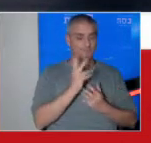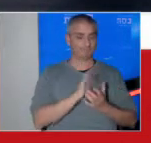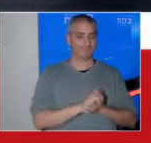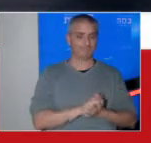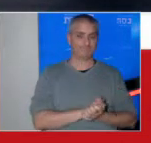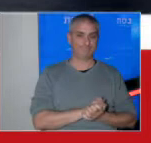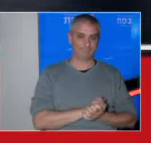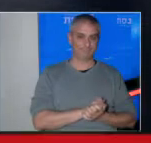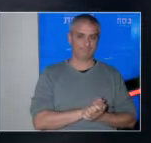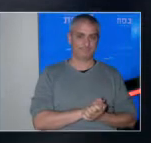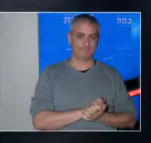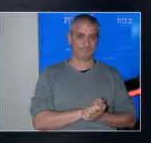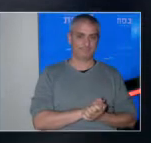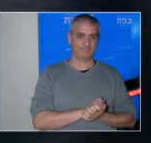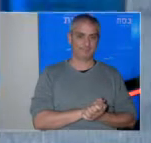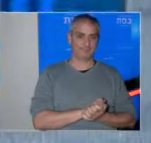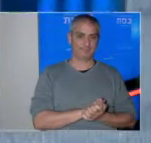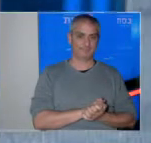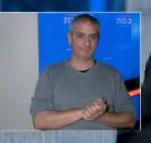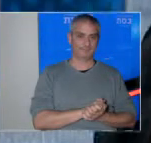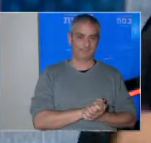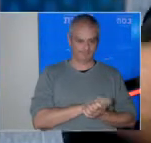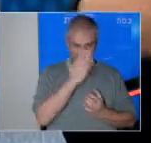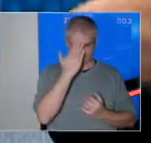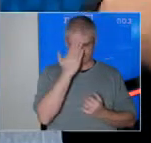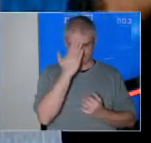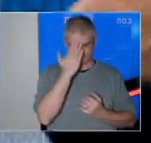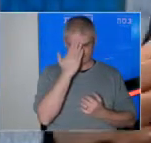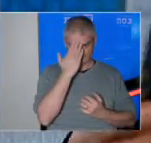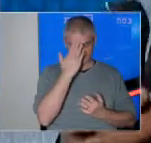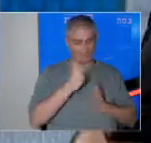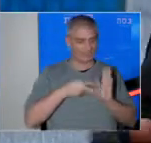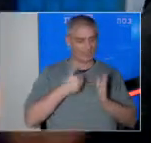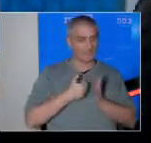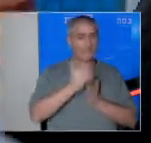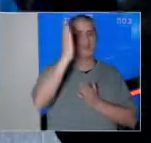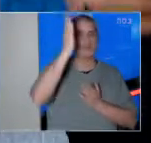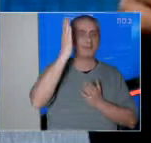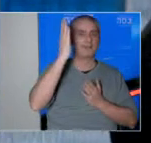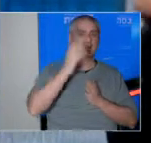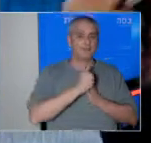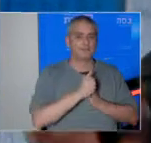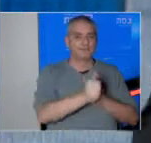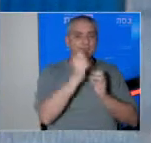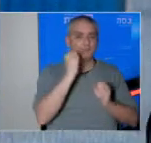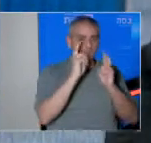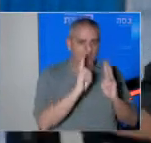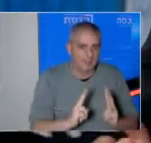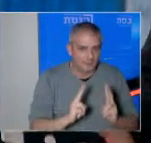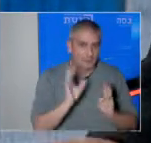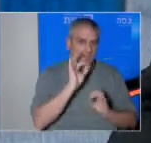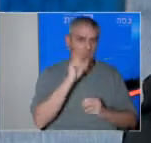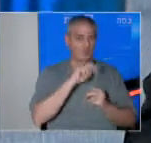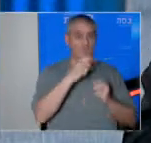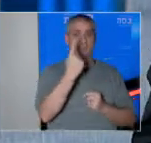הזה. תודה, ערב טוב. כן, אתם מכירים את זה, כשהקטר מתחיל לנסוע, מושך את הרכבת, קשה לבלום את העניין הזה, אבל בכל זאת, יש